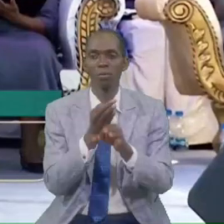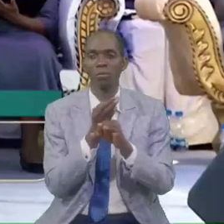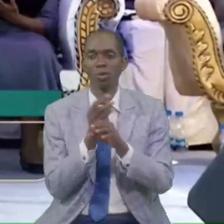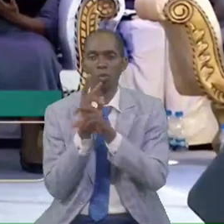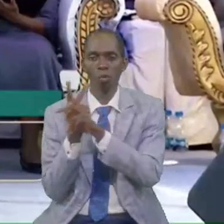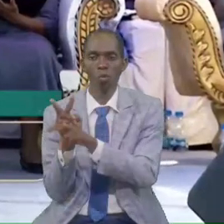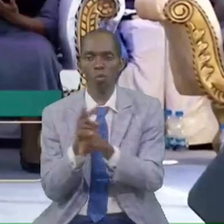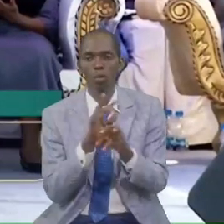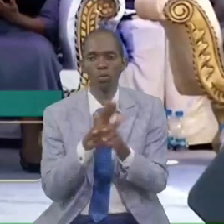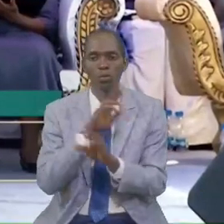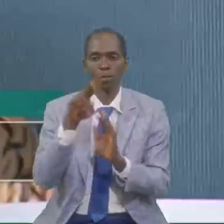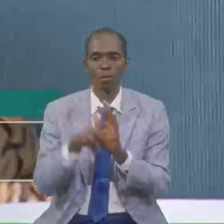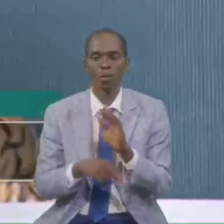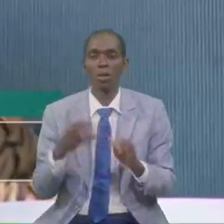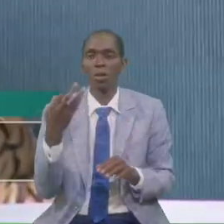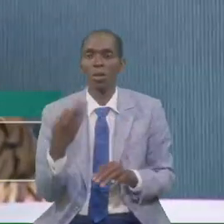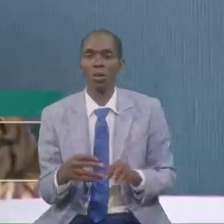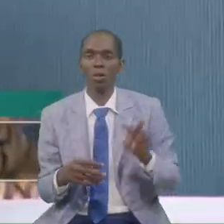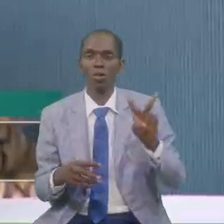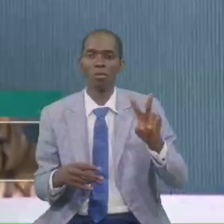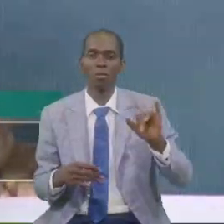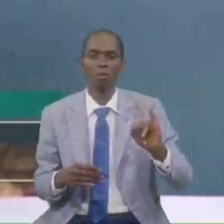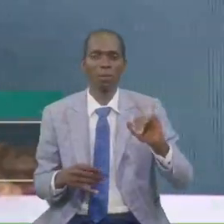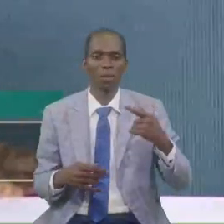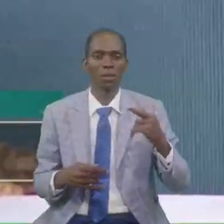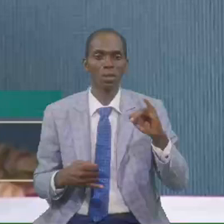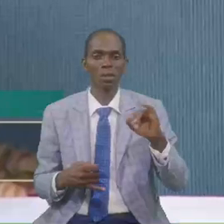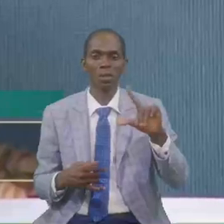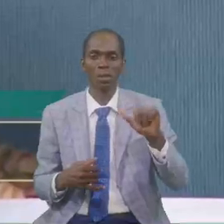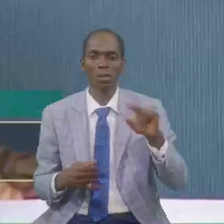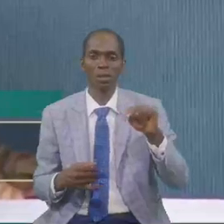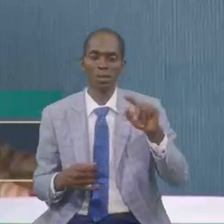Des héros vigilants.